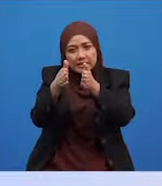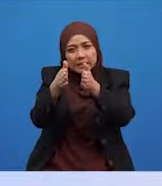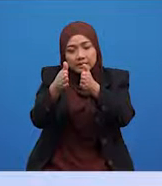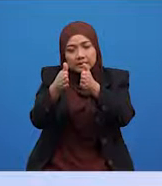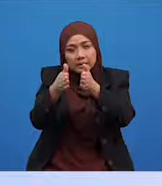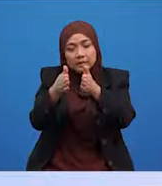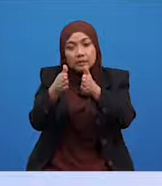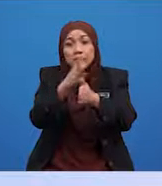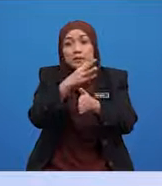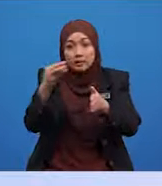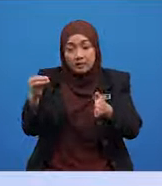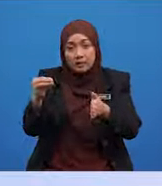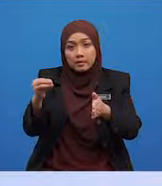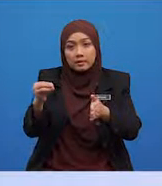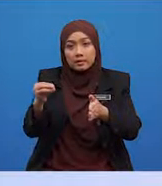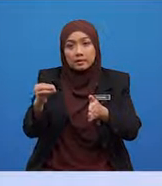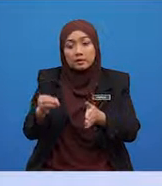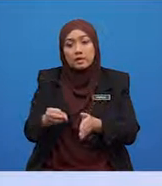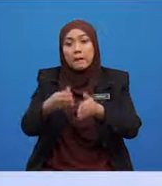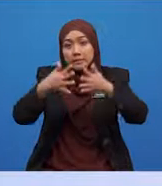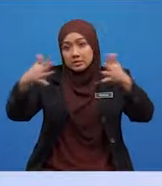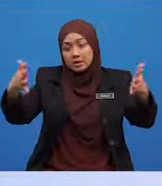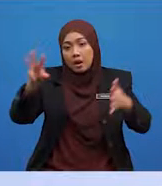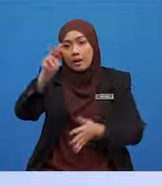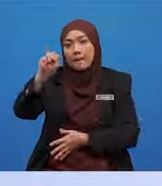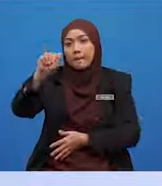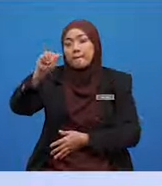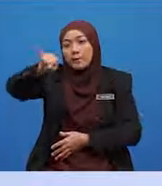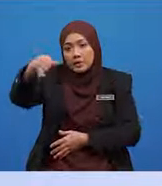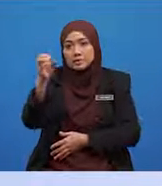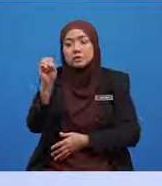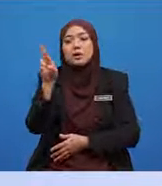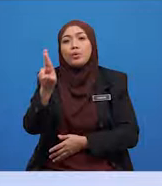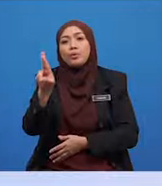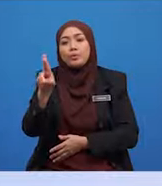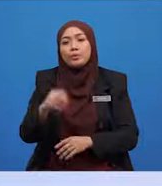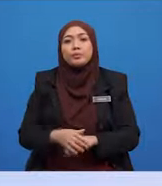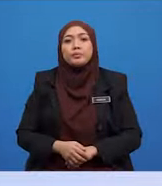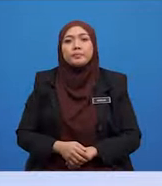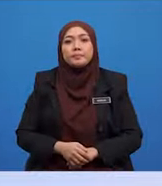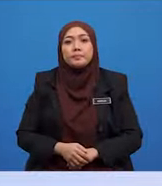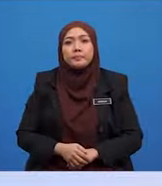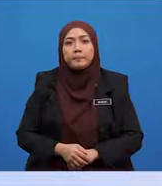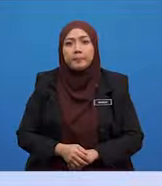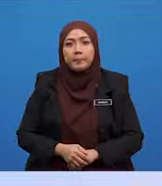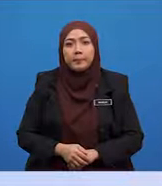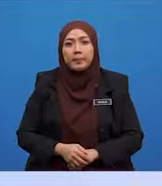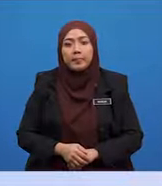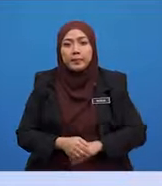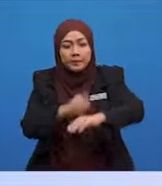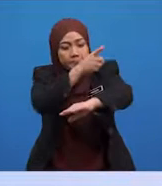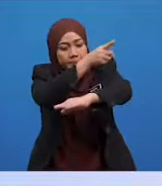rantau sektor major. Murid-murid, bahagian bulatan yang terakhir ialah